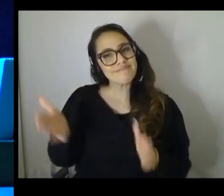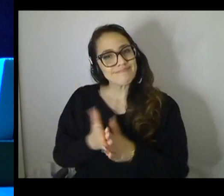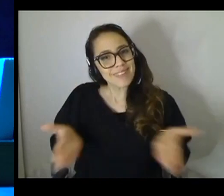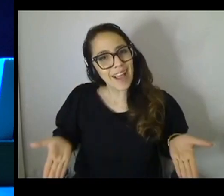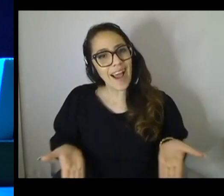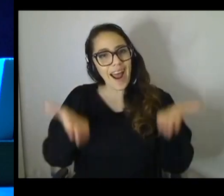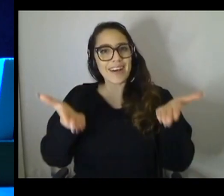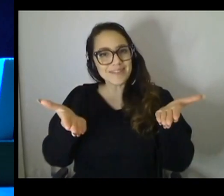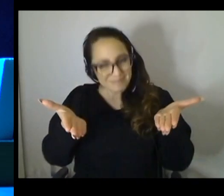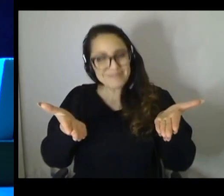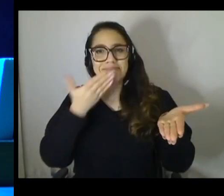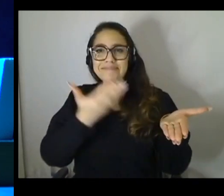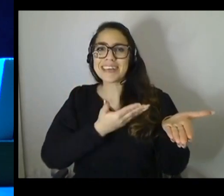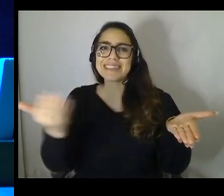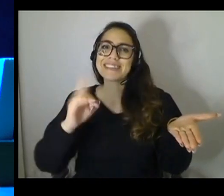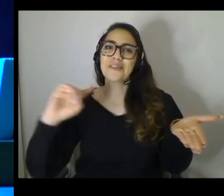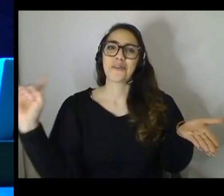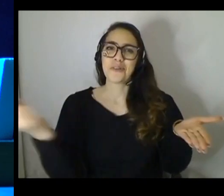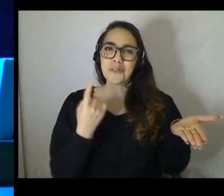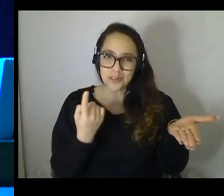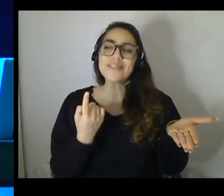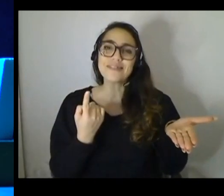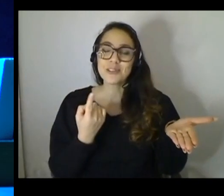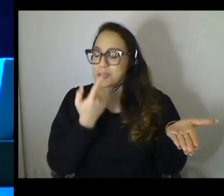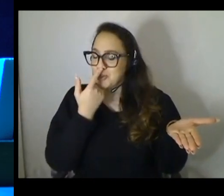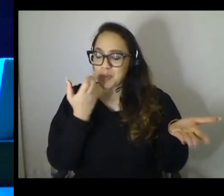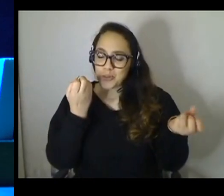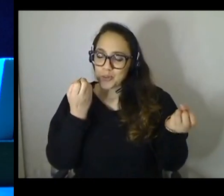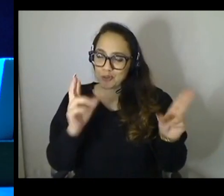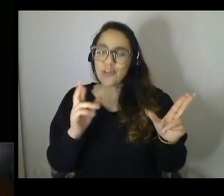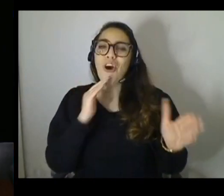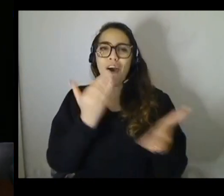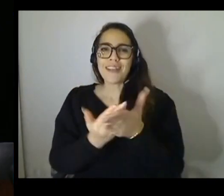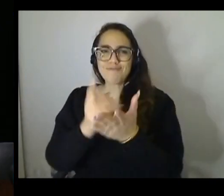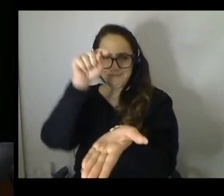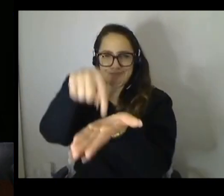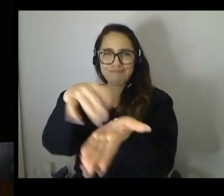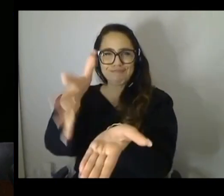avant. Merci encore une fois à toutes et tous, et je suis sûre qu'on sera au rendez-vous. Voilà, merci.